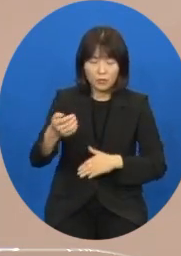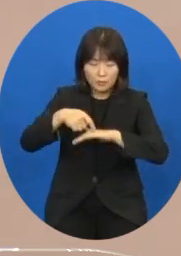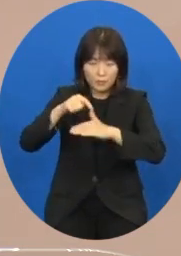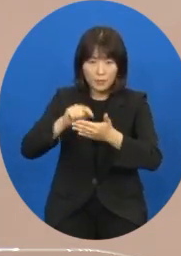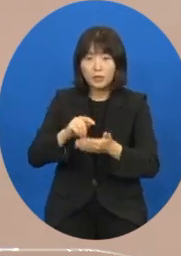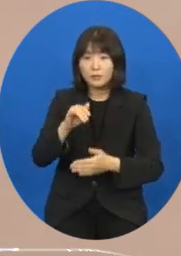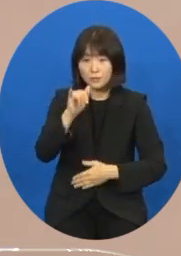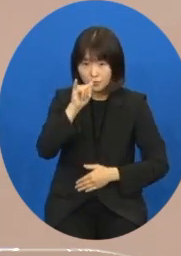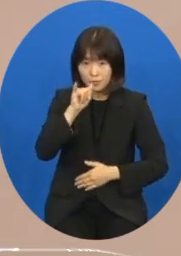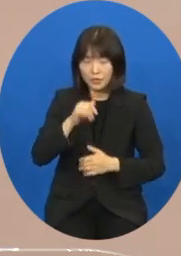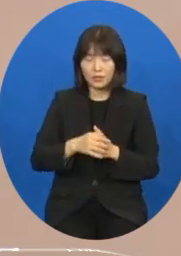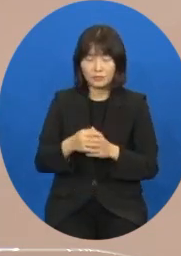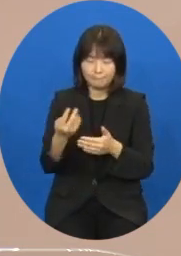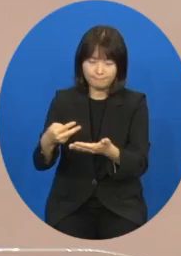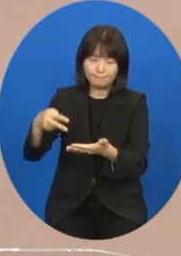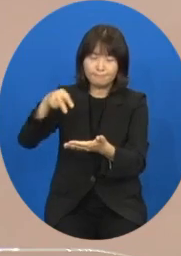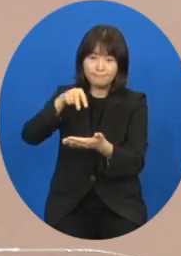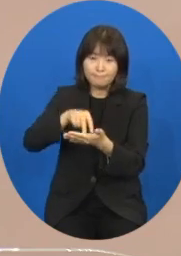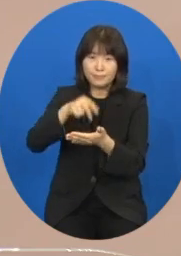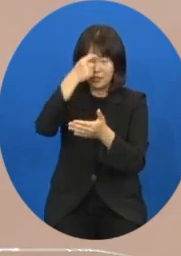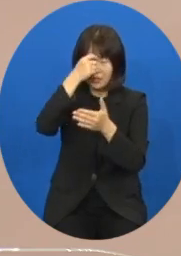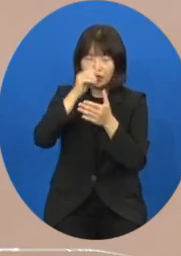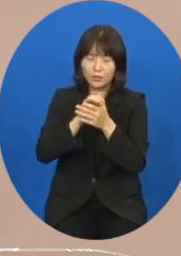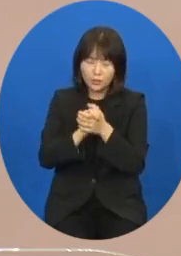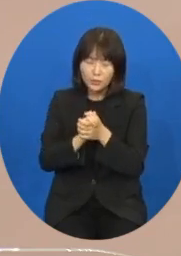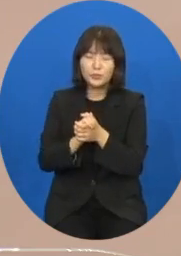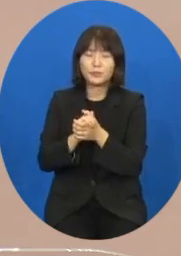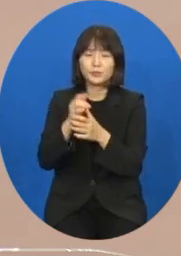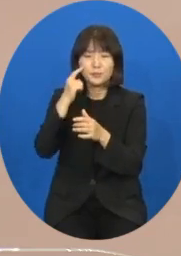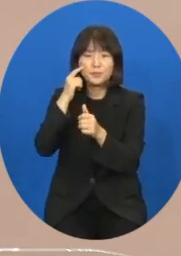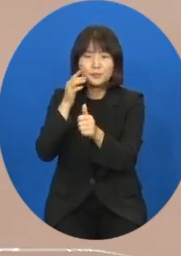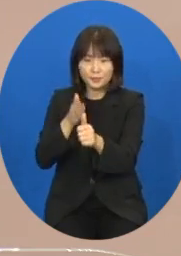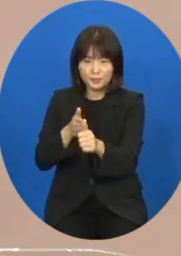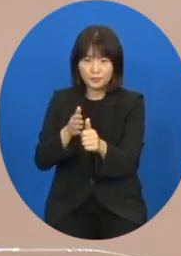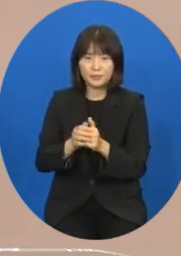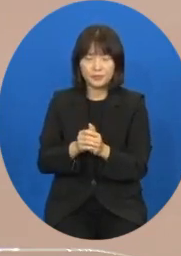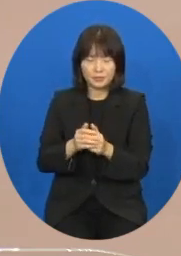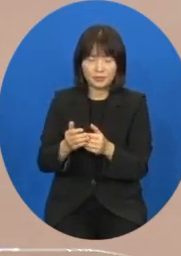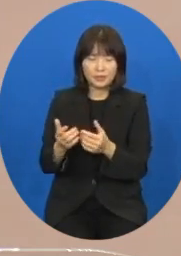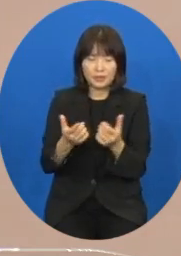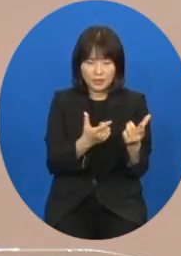있으신 분들은 자리에서 일어나서 기도해 보시기 바랍니다. 우리 다 같이 기도하겠습니다.